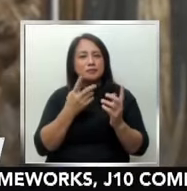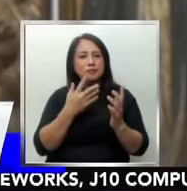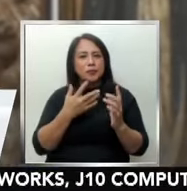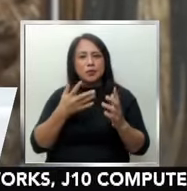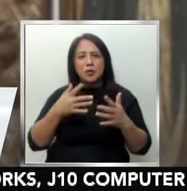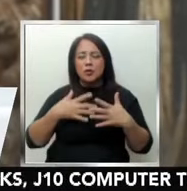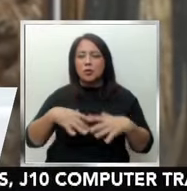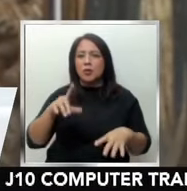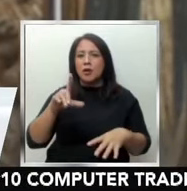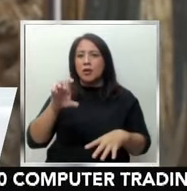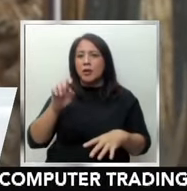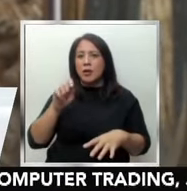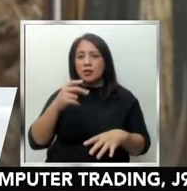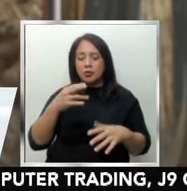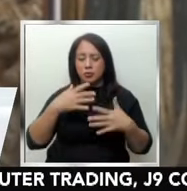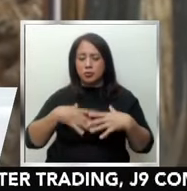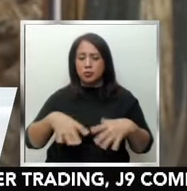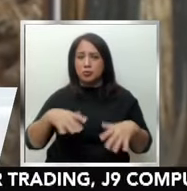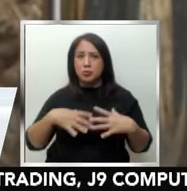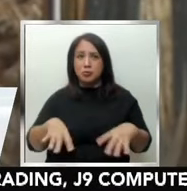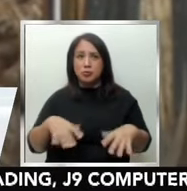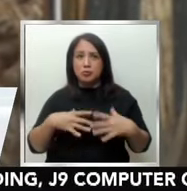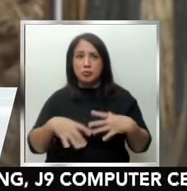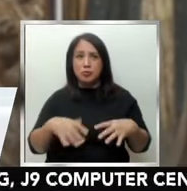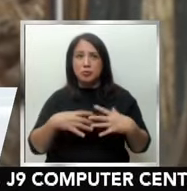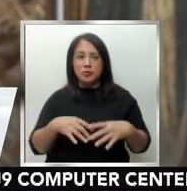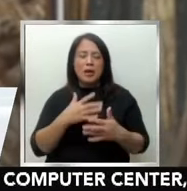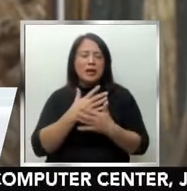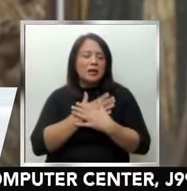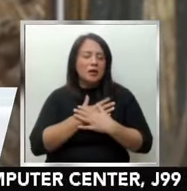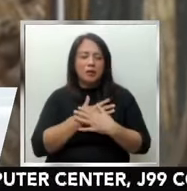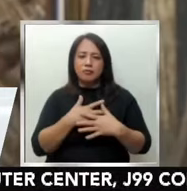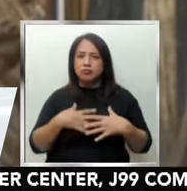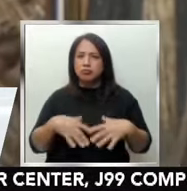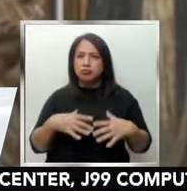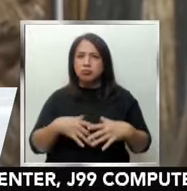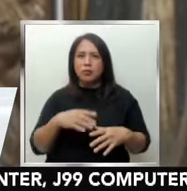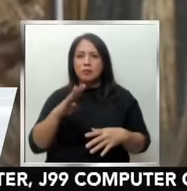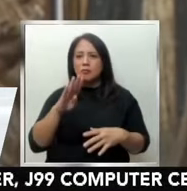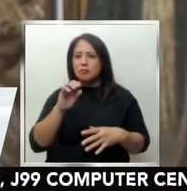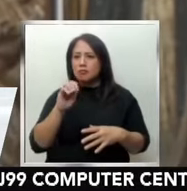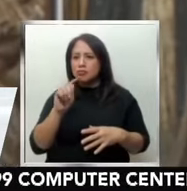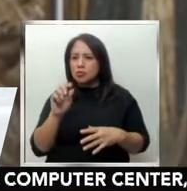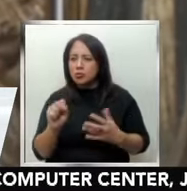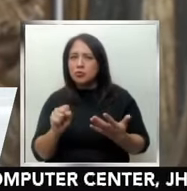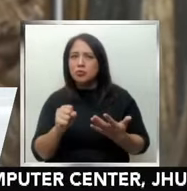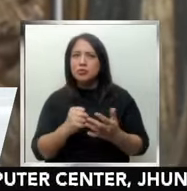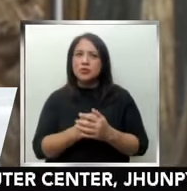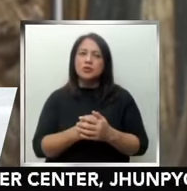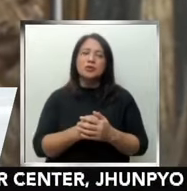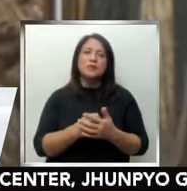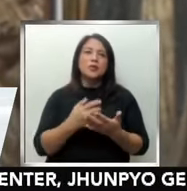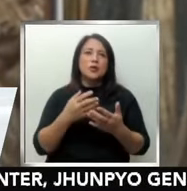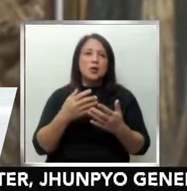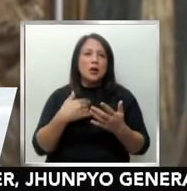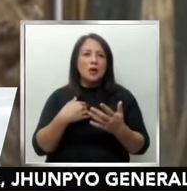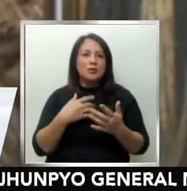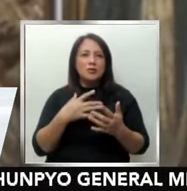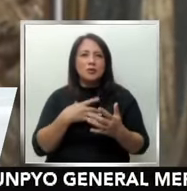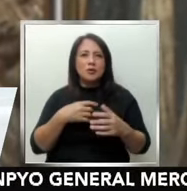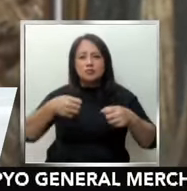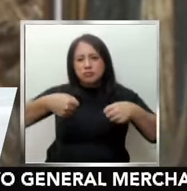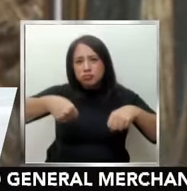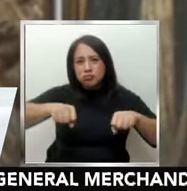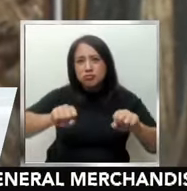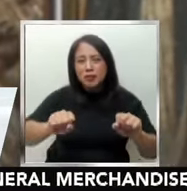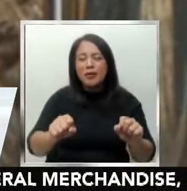and with Freya she loves wearing leather boots thigh High boots short boots she rides a motorcycle